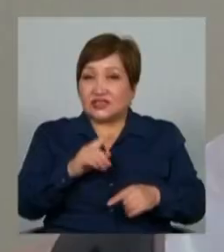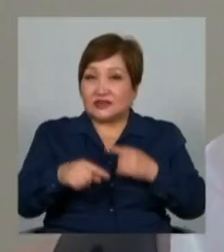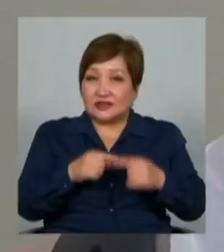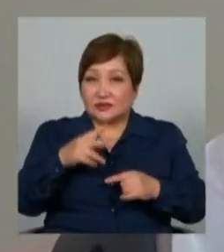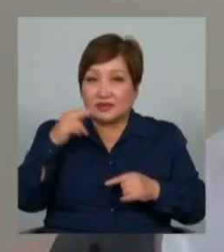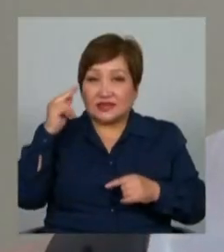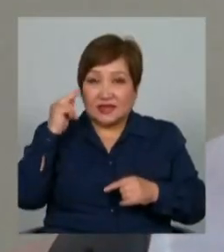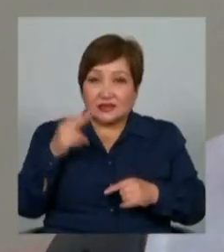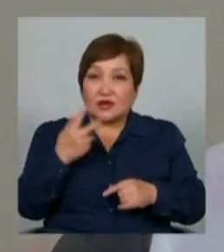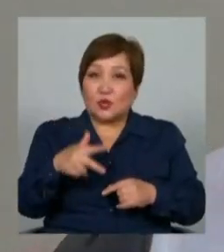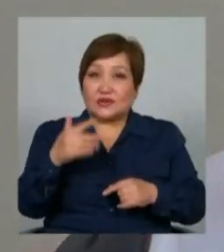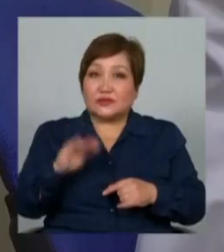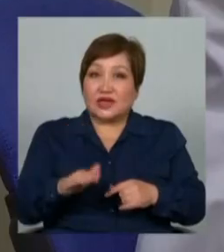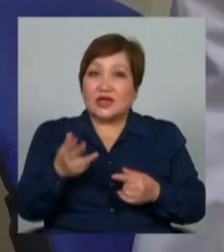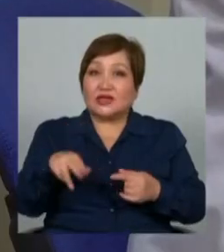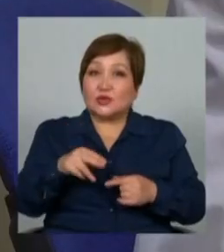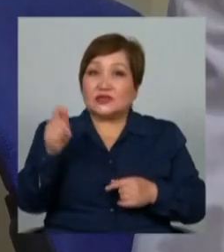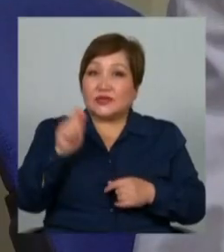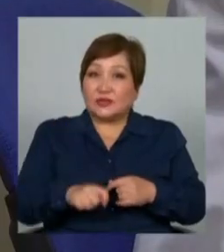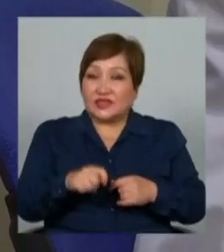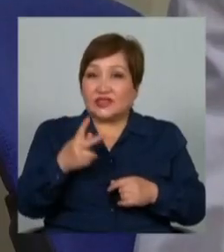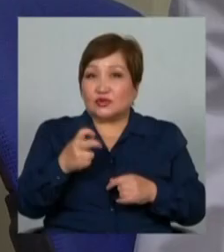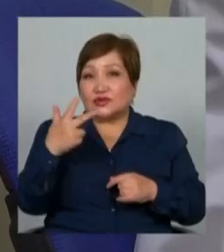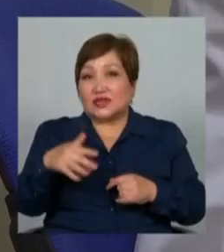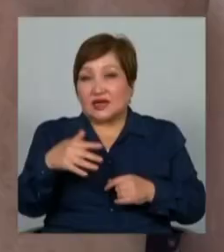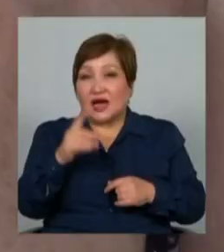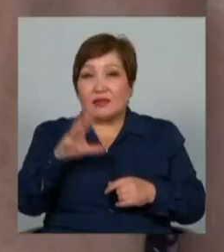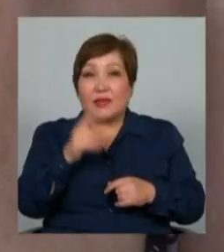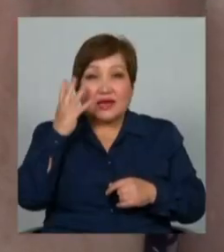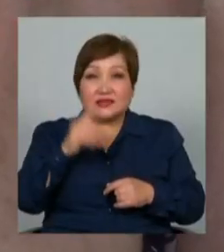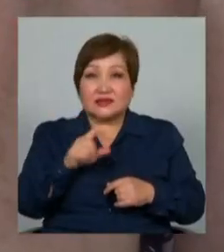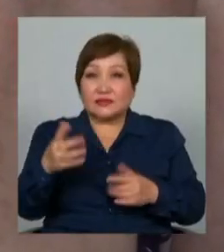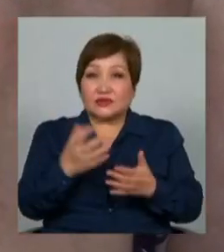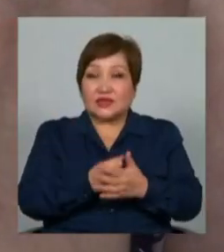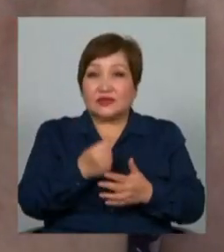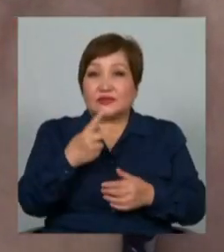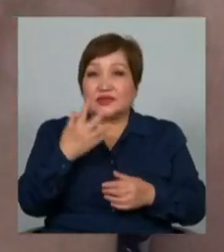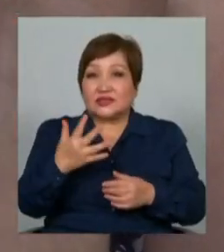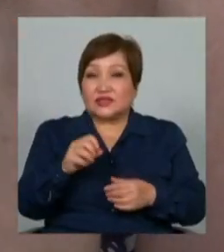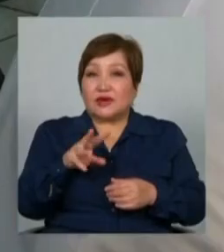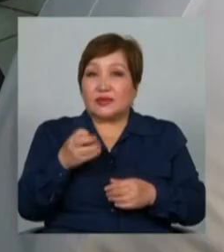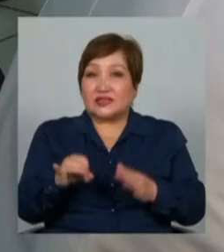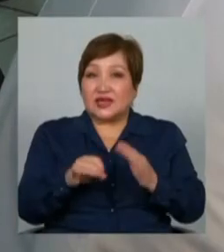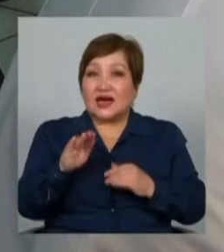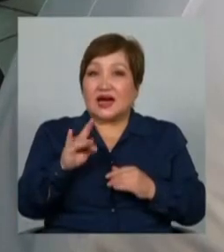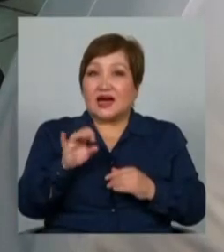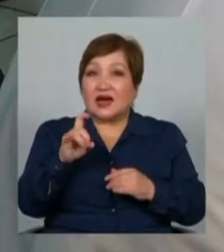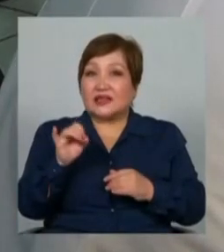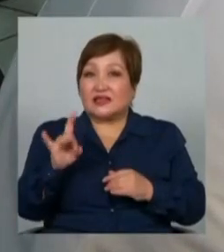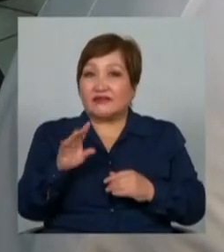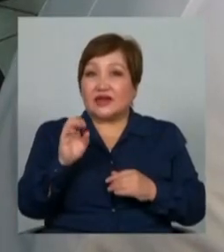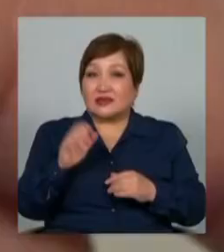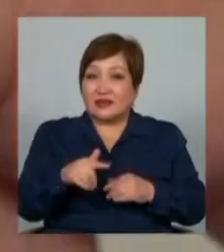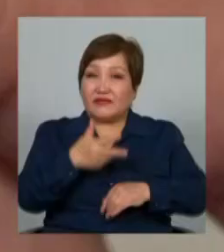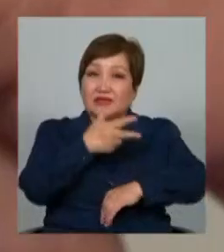30 000 дозасы келіп, оны 240 алматылық ектірген. Ал 5 мамырдан бастап Хаятвакс вакцинасын 240 азамат